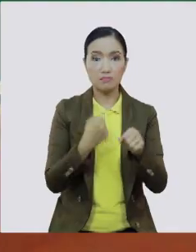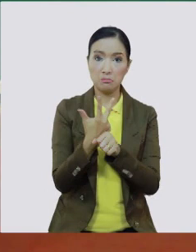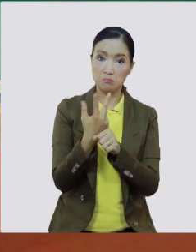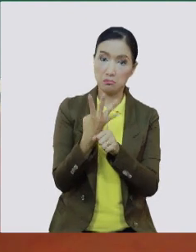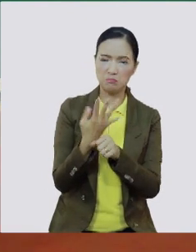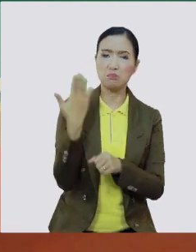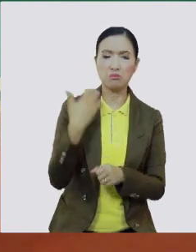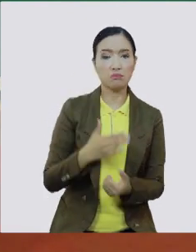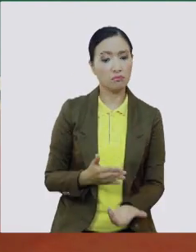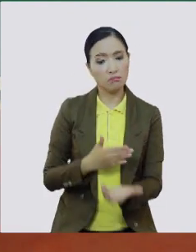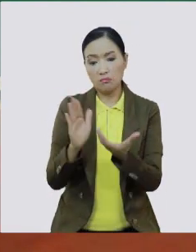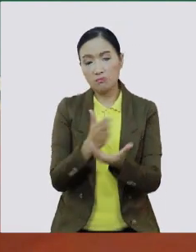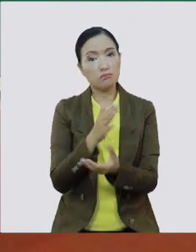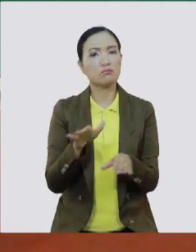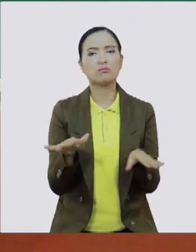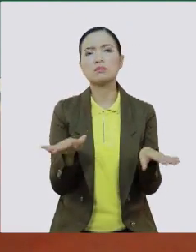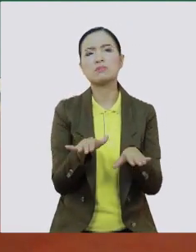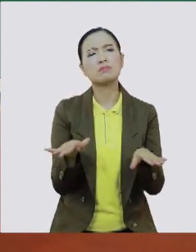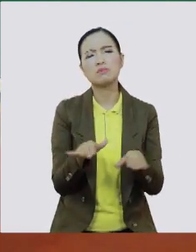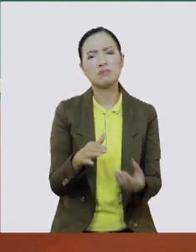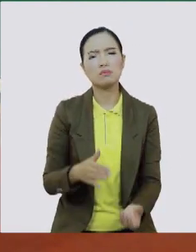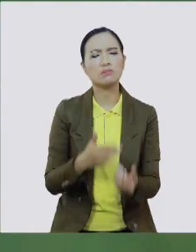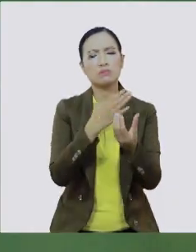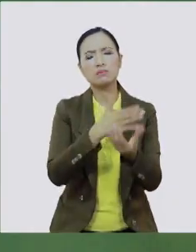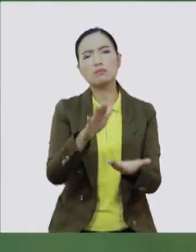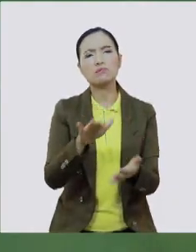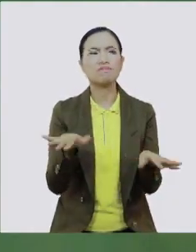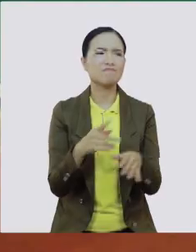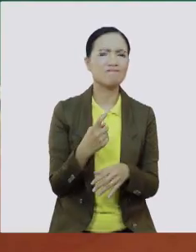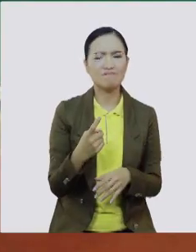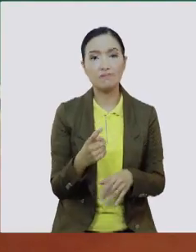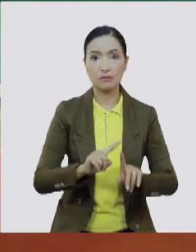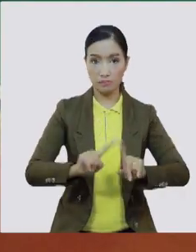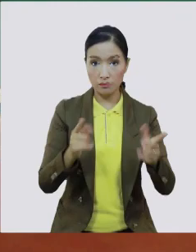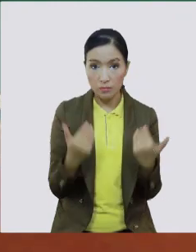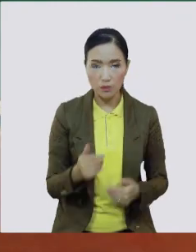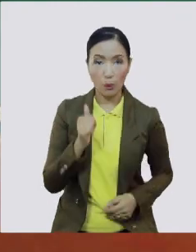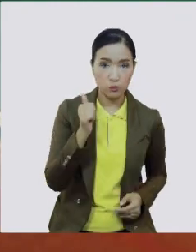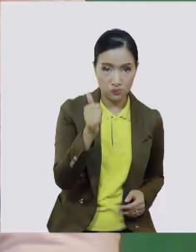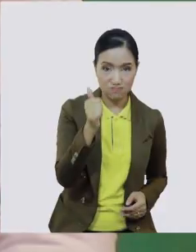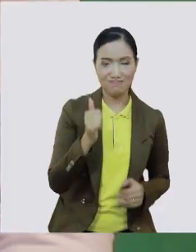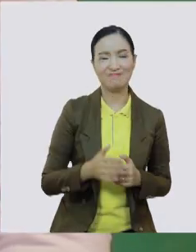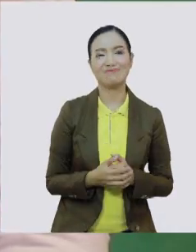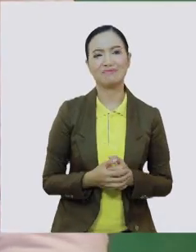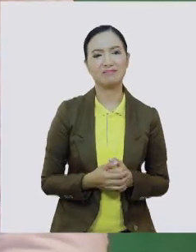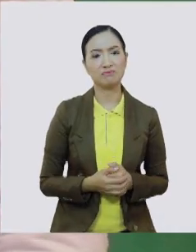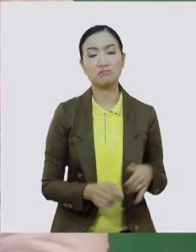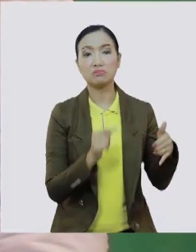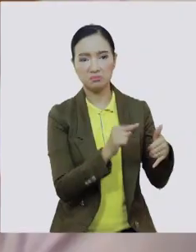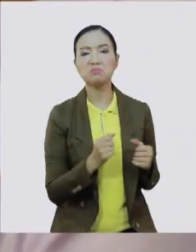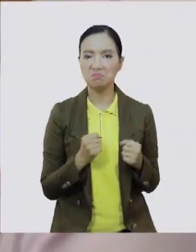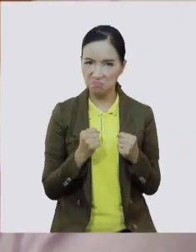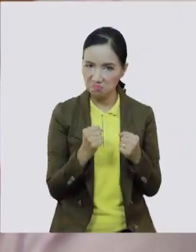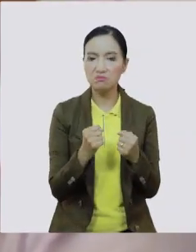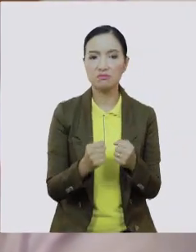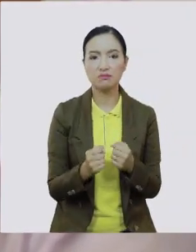แบบตีปิงปองแทบไม่มีอะไรเลยครับตีแบบไม่ได้เลยแต่ว่า แล้วตอนนี้ล่ะ ตอนนี้ถือว่าสุดยอดเลยครับผมว่าน้องเขาก็มีความพย